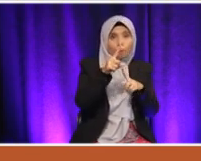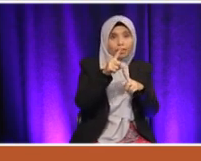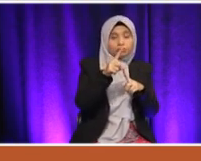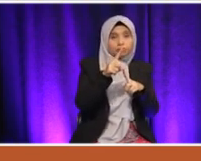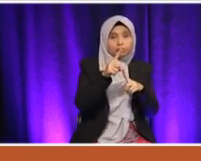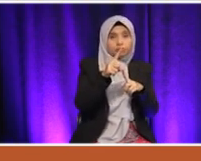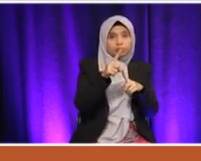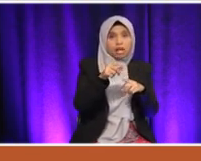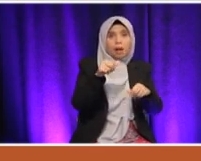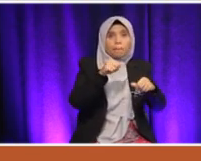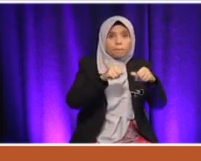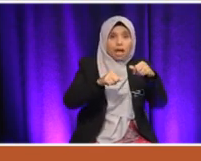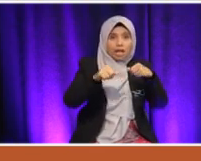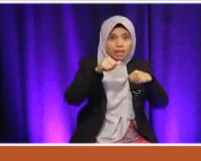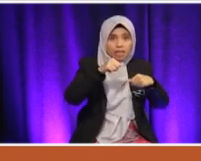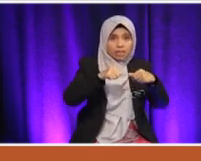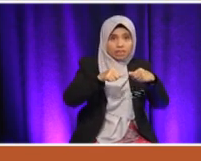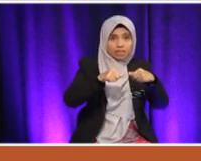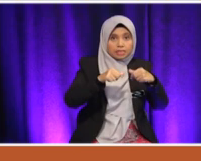menganalisis emas